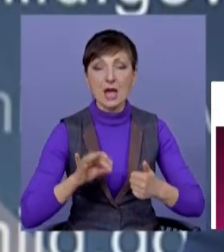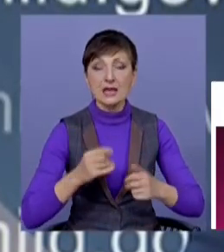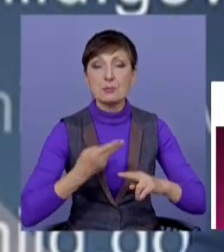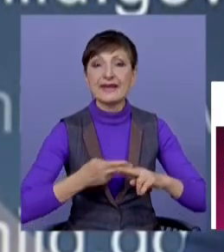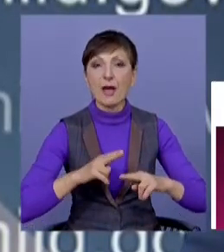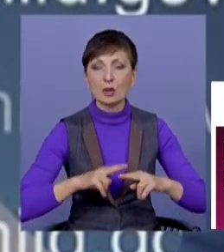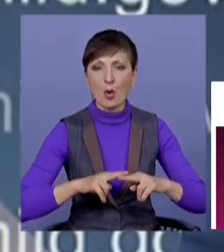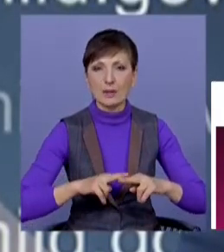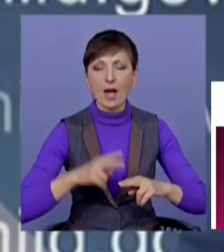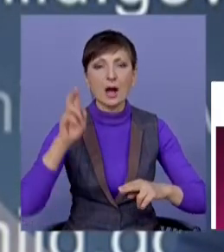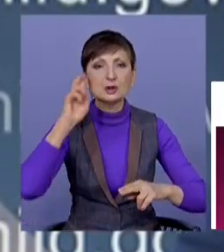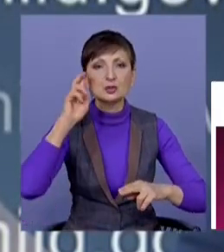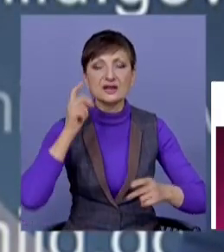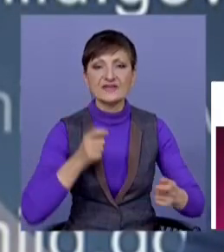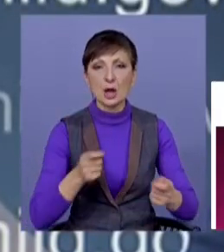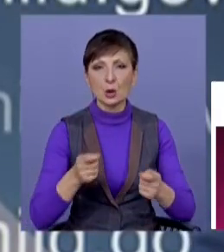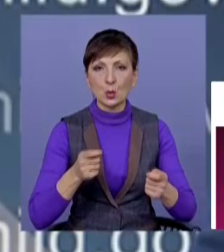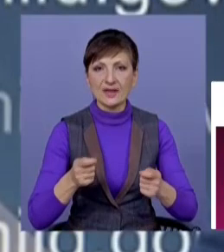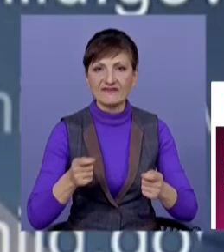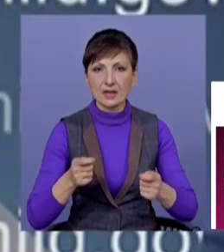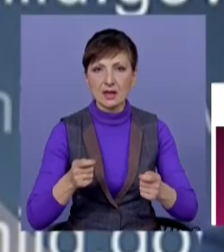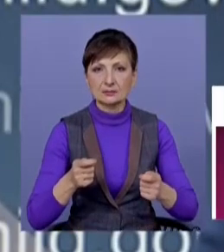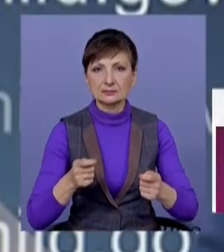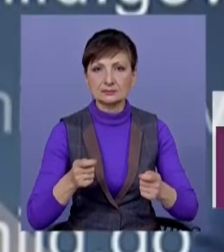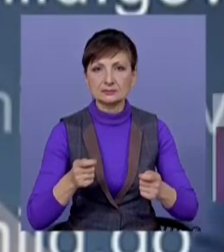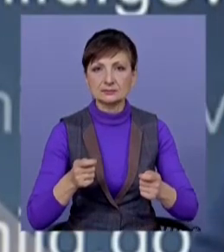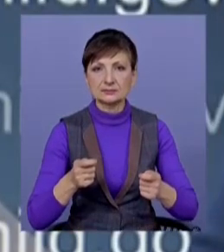котором государственное регулирование